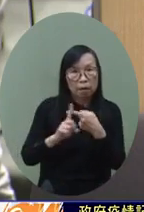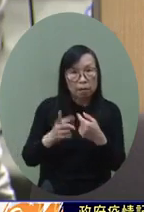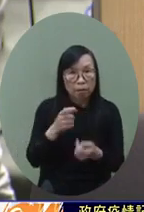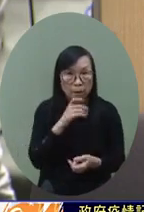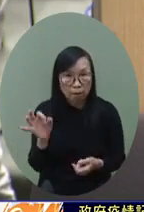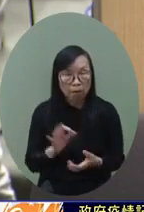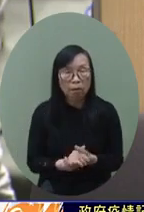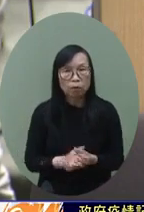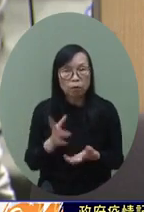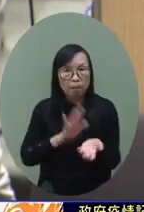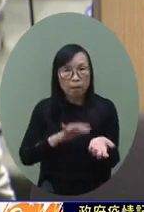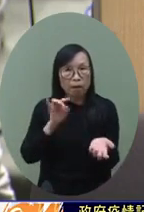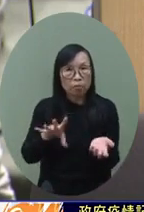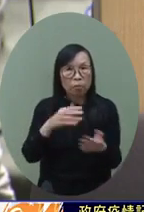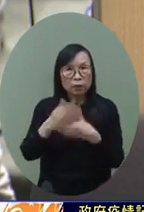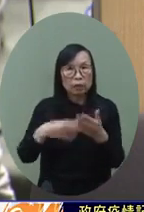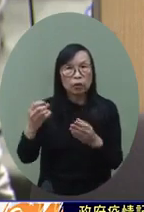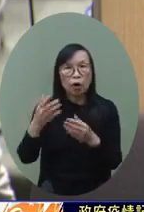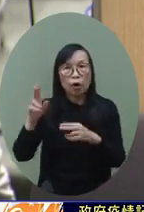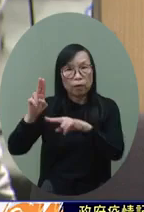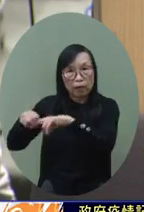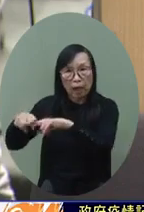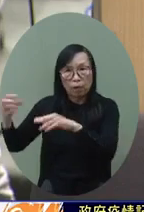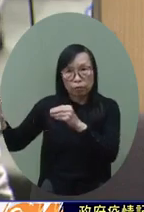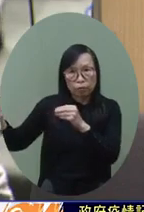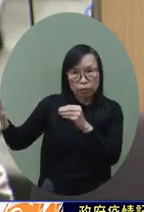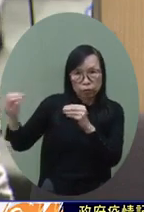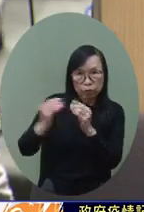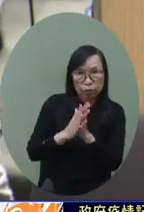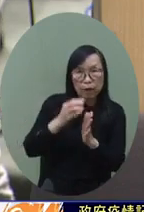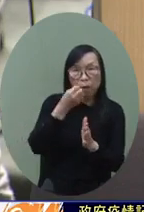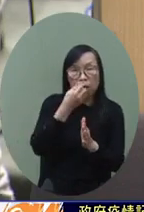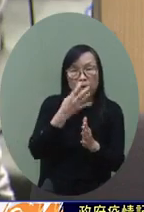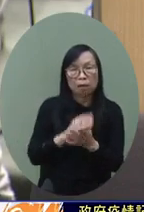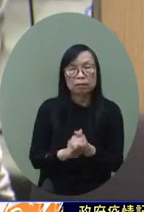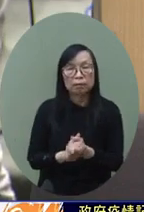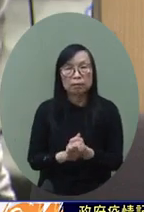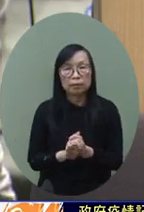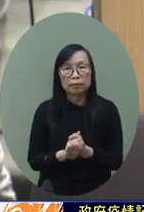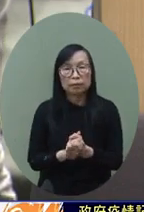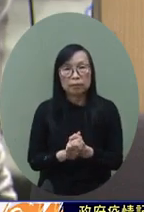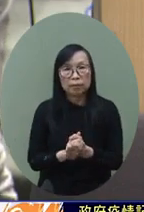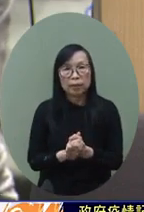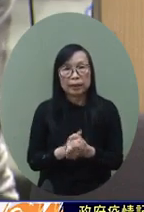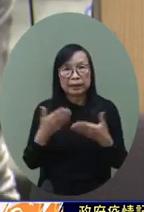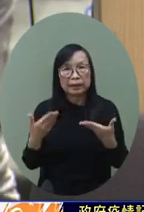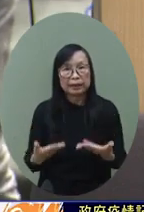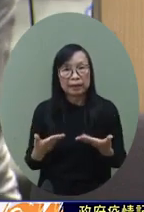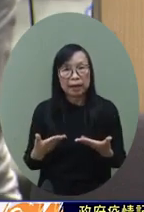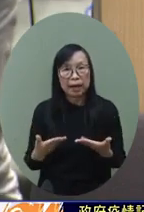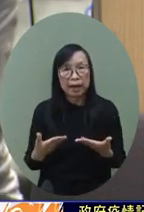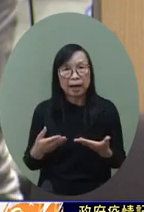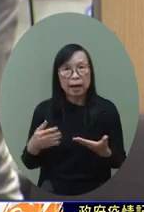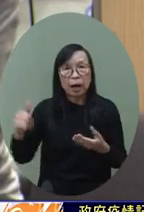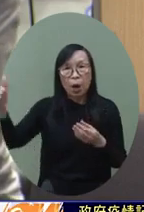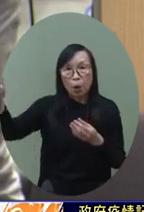旦如果有病毒係經廣東省流入咗進入咗香港咧，其實現行嗰個回港